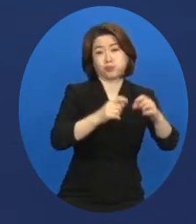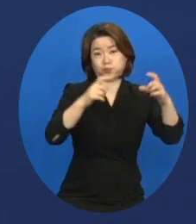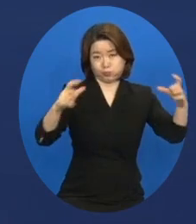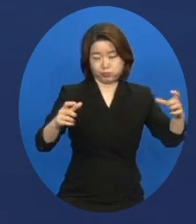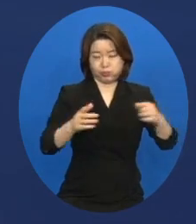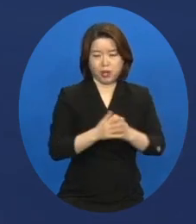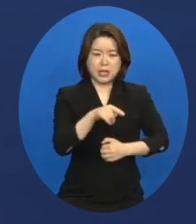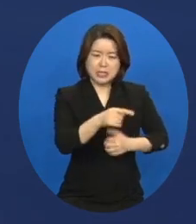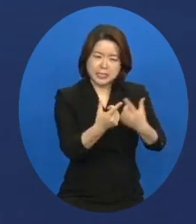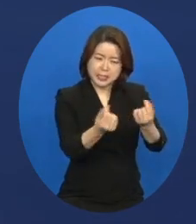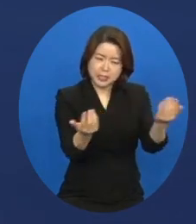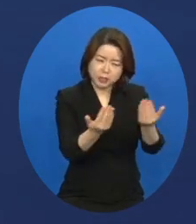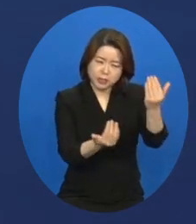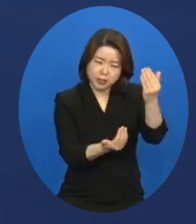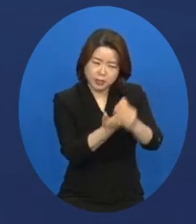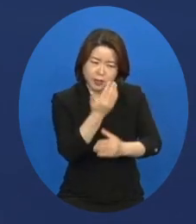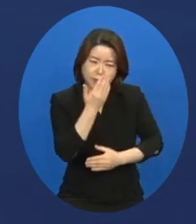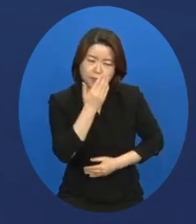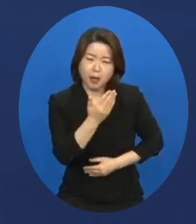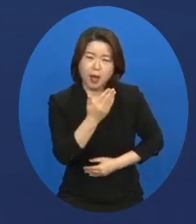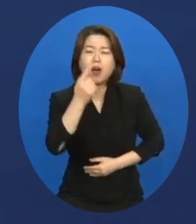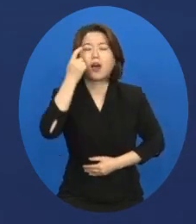이런 일들이 일어날 수 있는 것이구나.